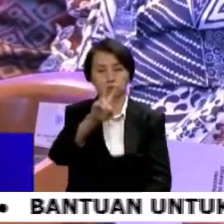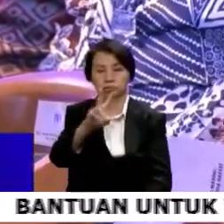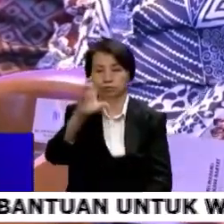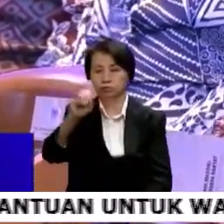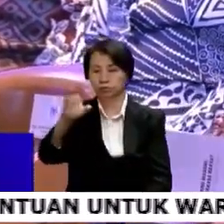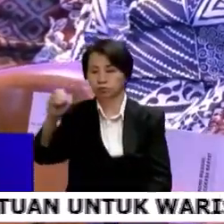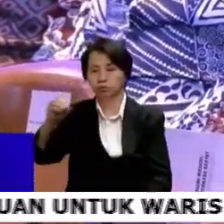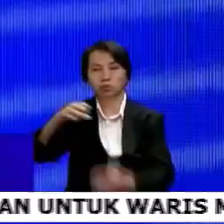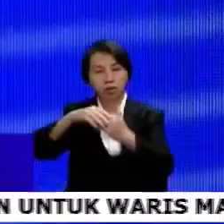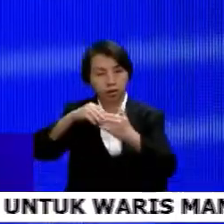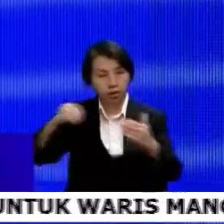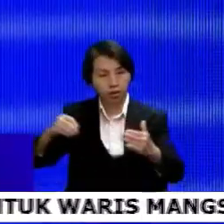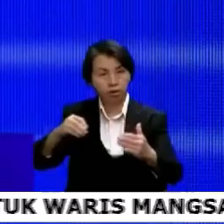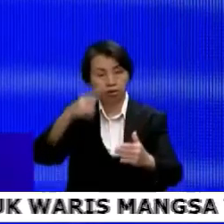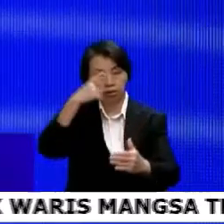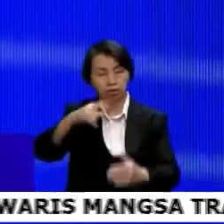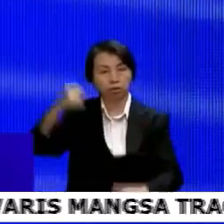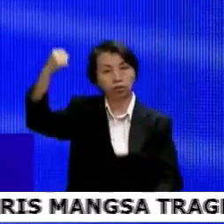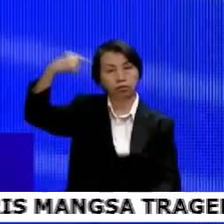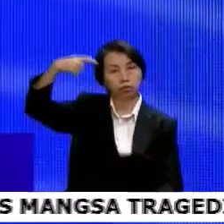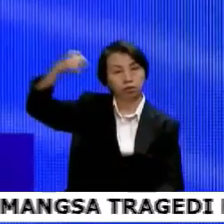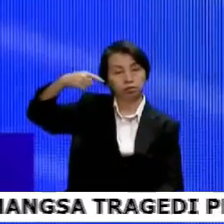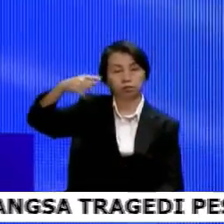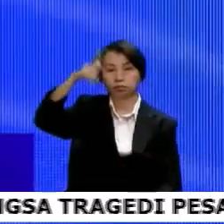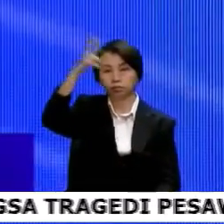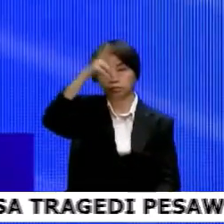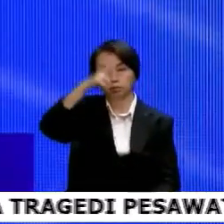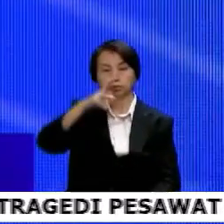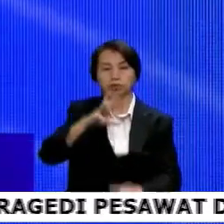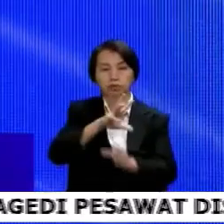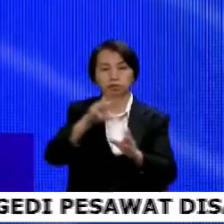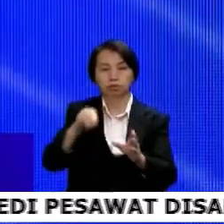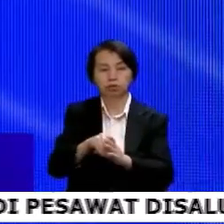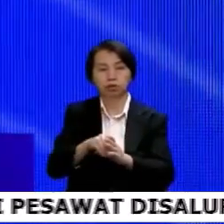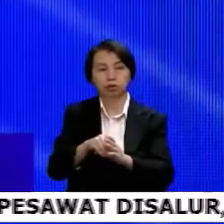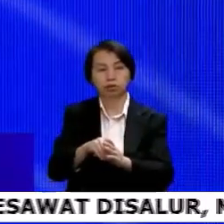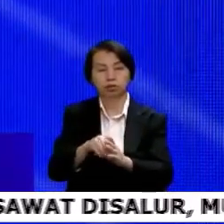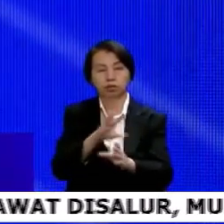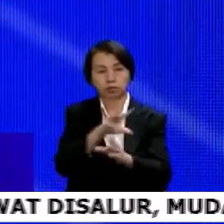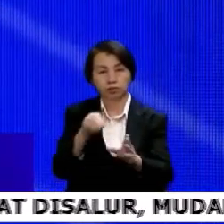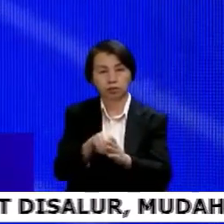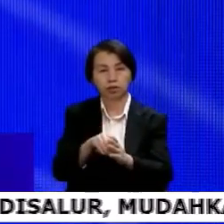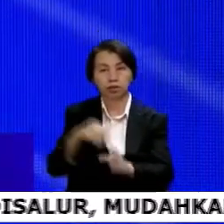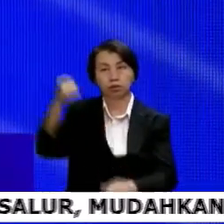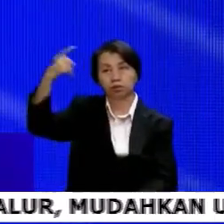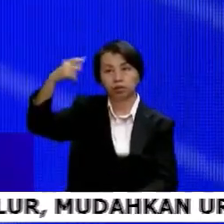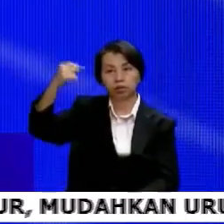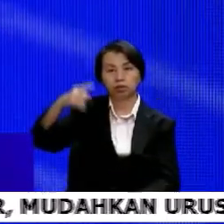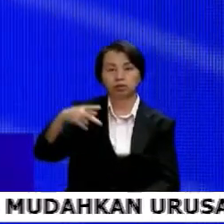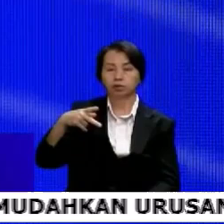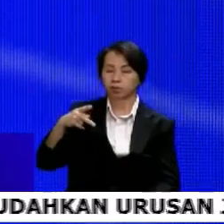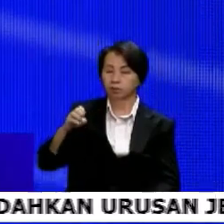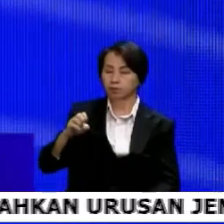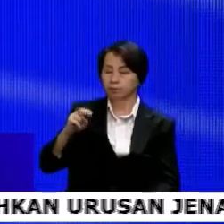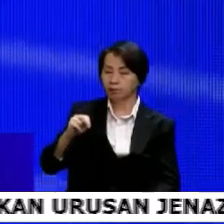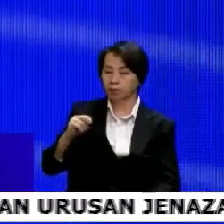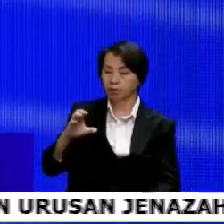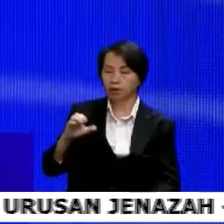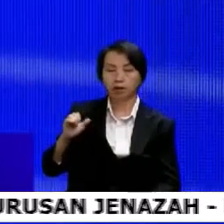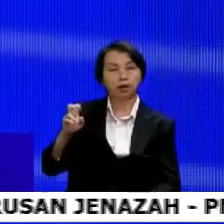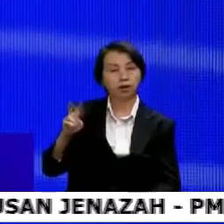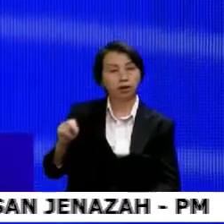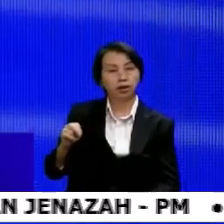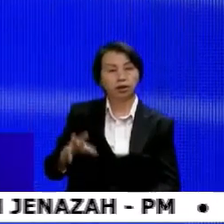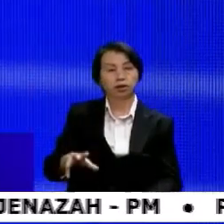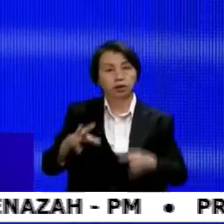RM200 kepada pesara kerajaan termasuk pesara berpencen,